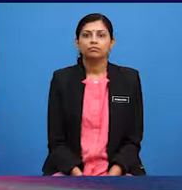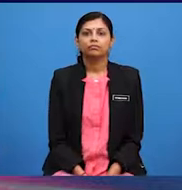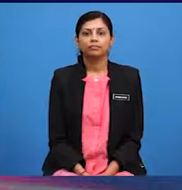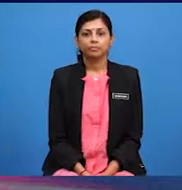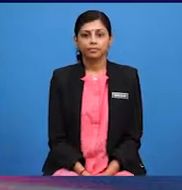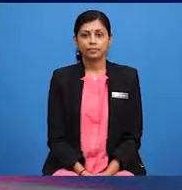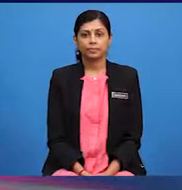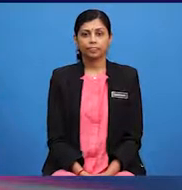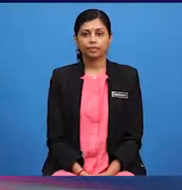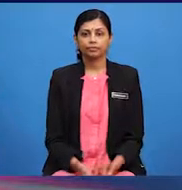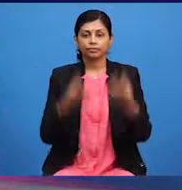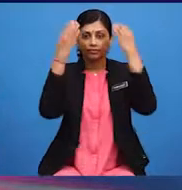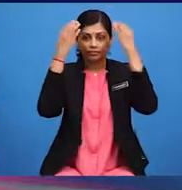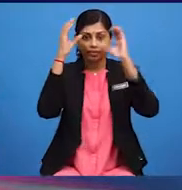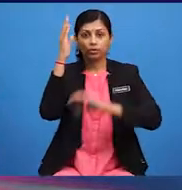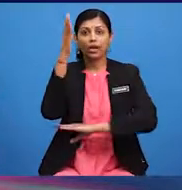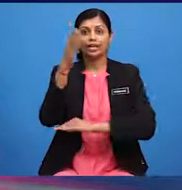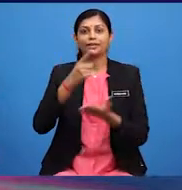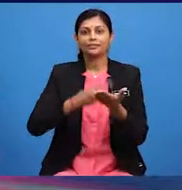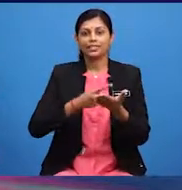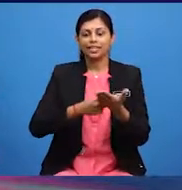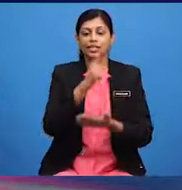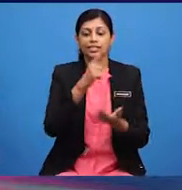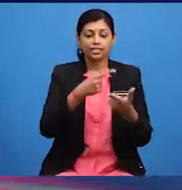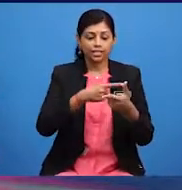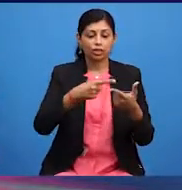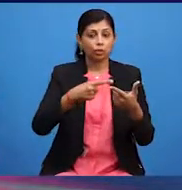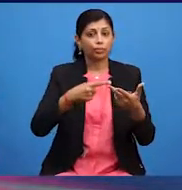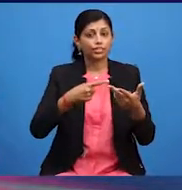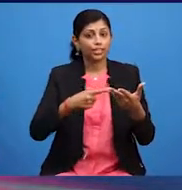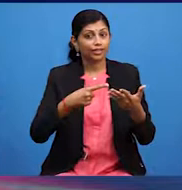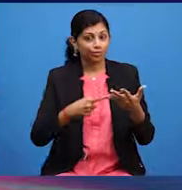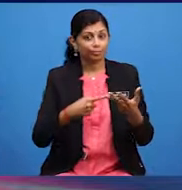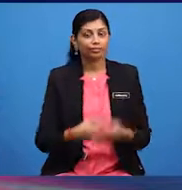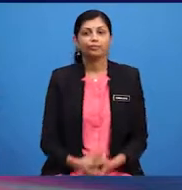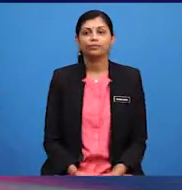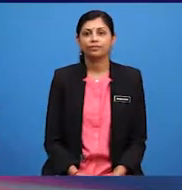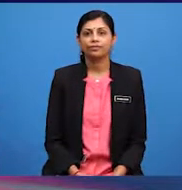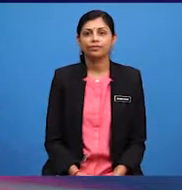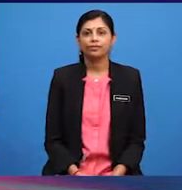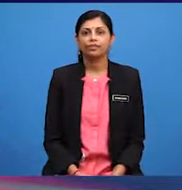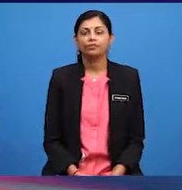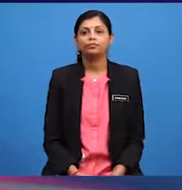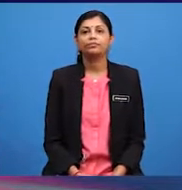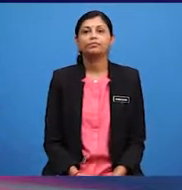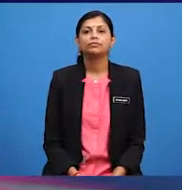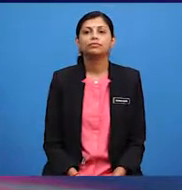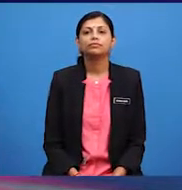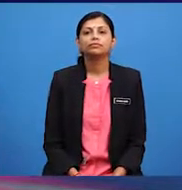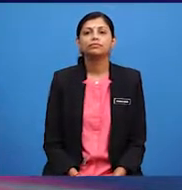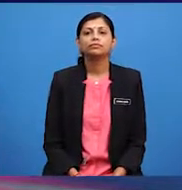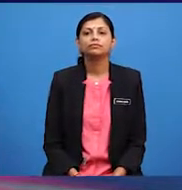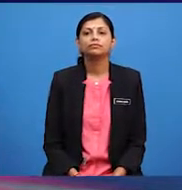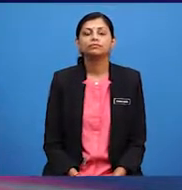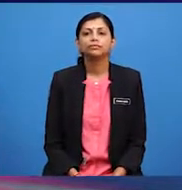Mari kita lihat satu persatu peranan lakaran dalam reka bentuk produk.